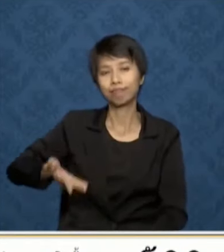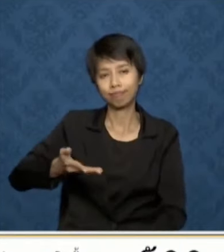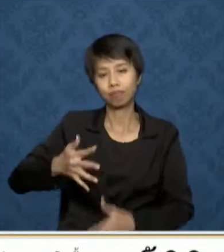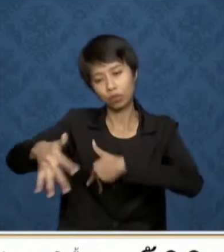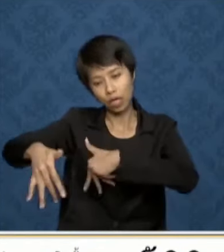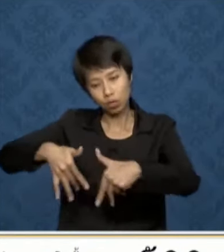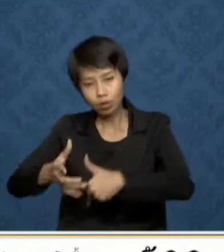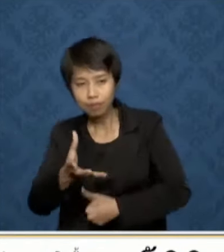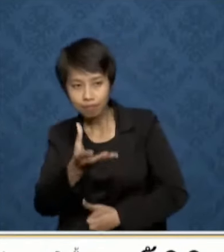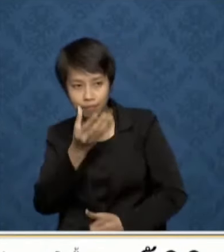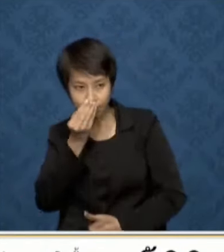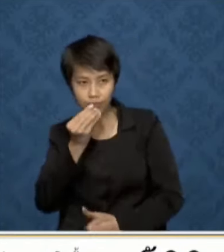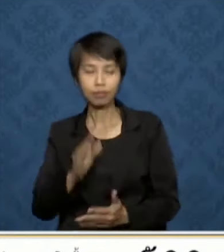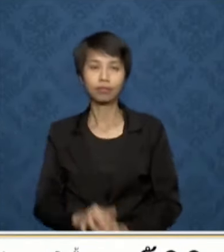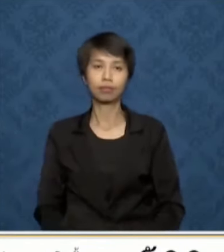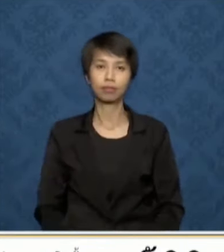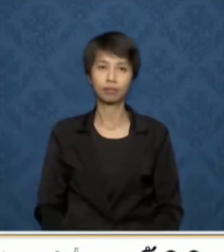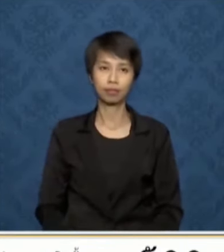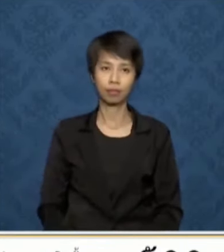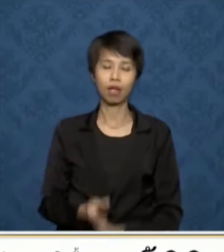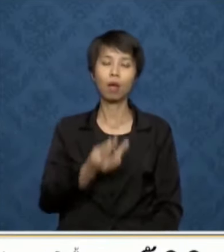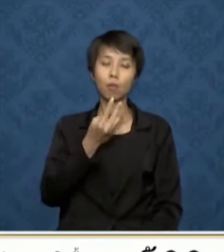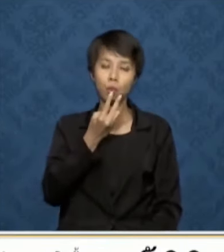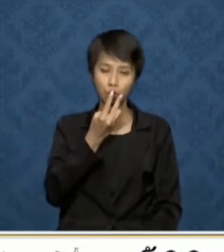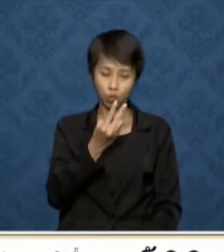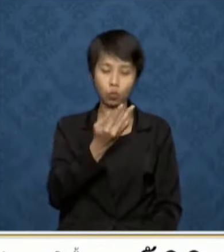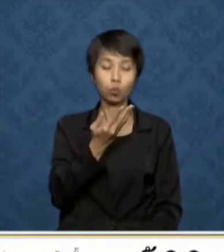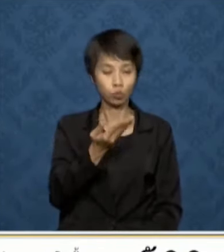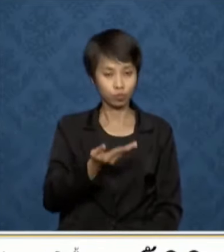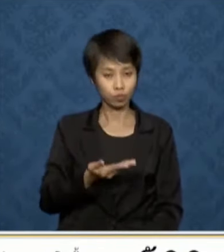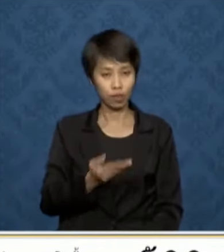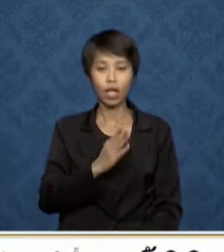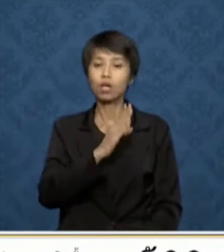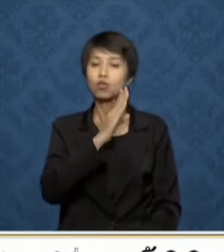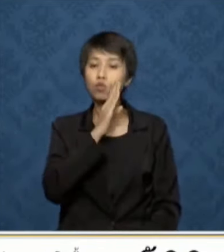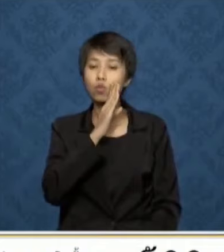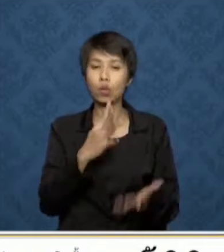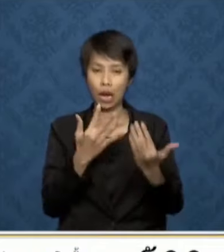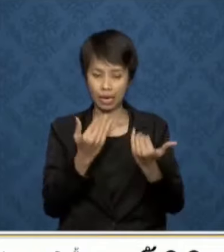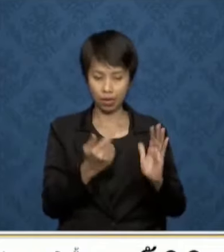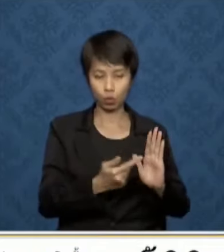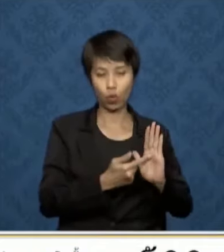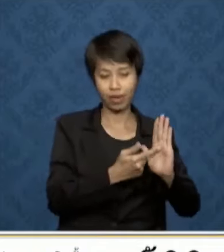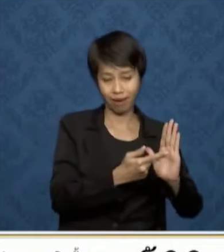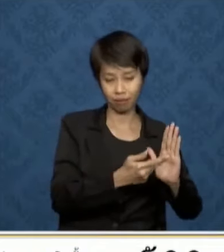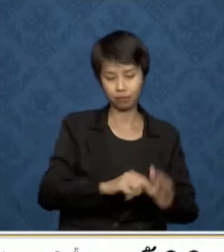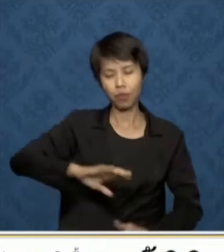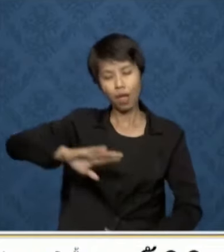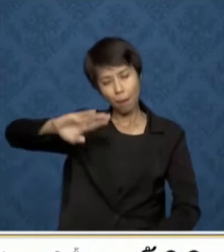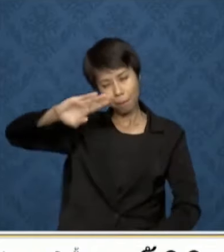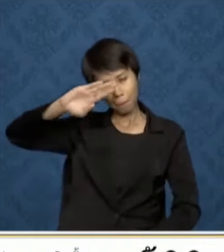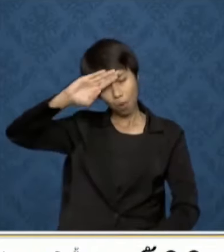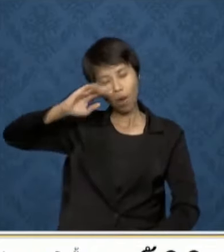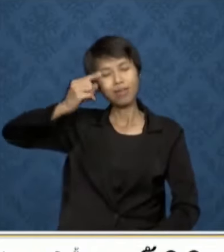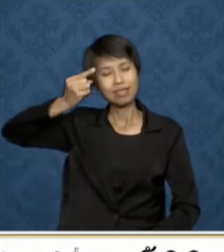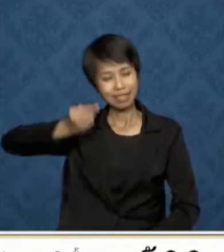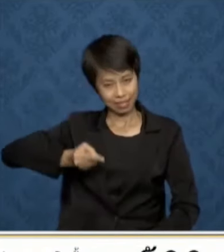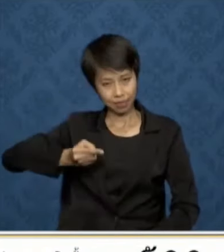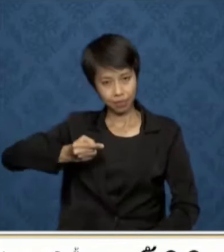งประชาชโทวไปนะครัว่า ดูสิว่าถาเราตั้งสมมิฐานวาคนไข้ป Hirั merge จ จริ